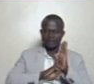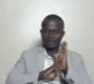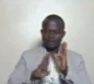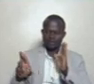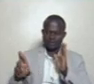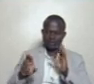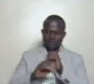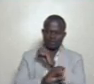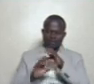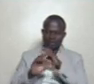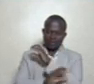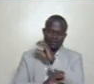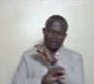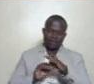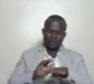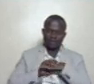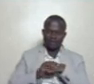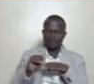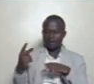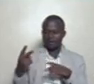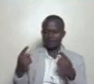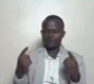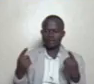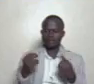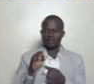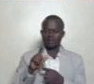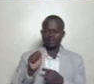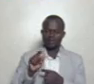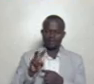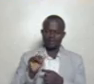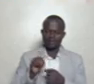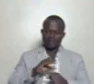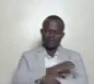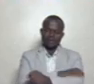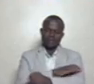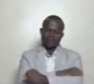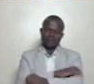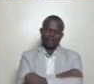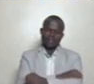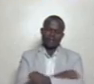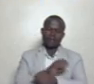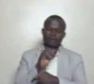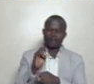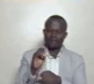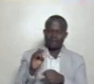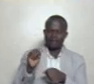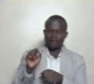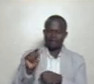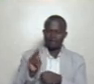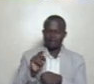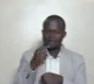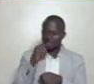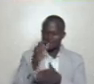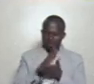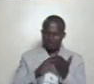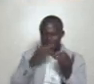igihugu cy'Ubwongereza amaseti abiri ku iseti imwe Flavier ndamukunda kapteni wa mukunzi Christophe avuga ko kimwe